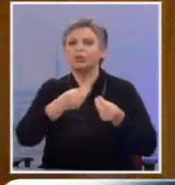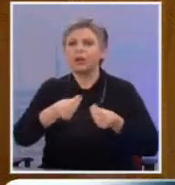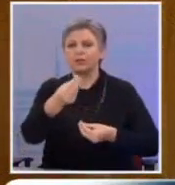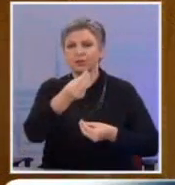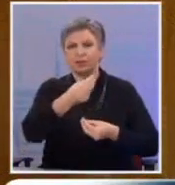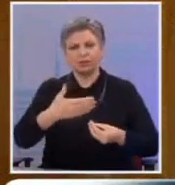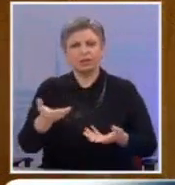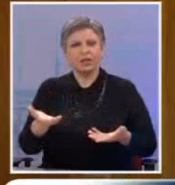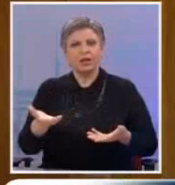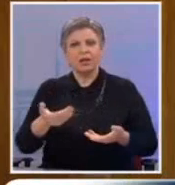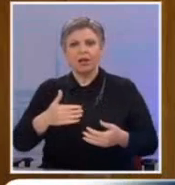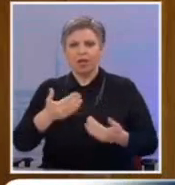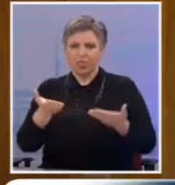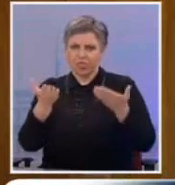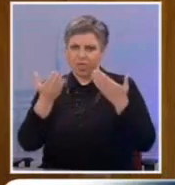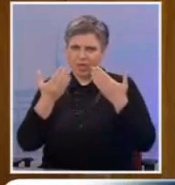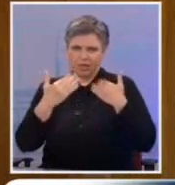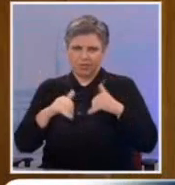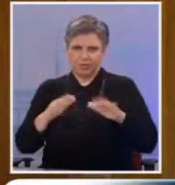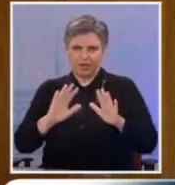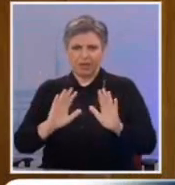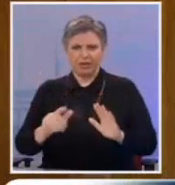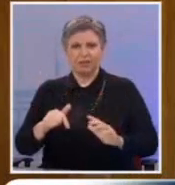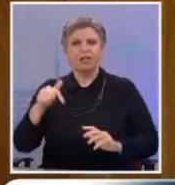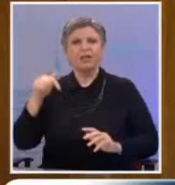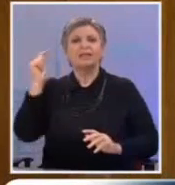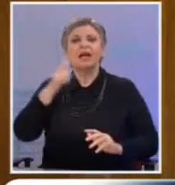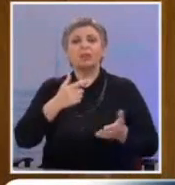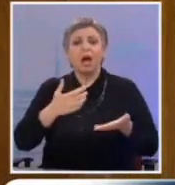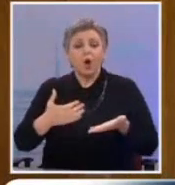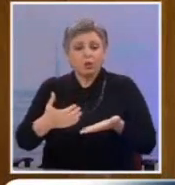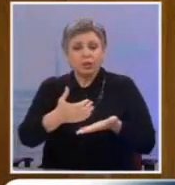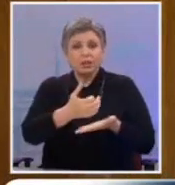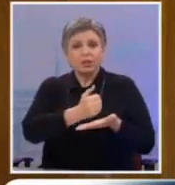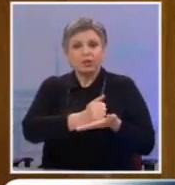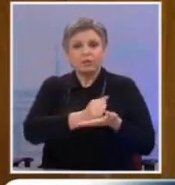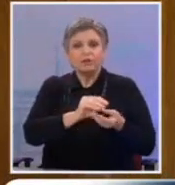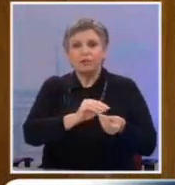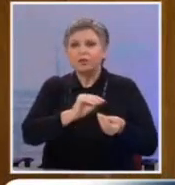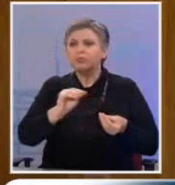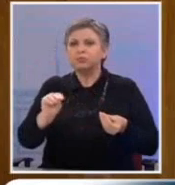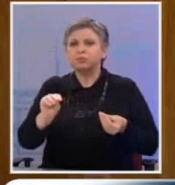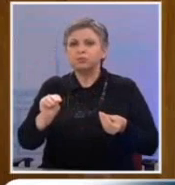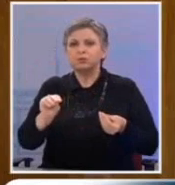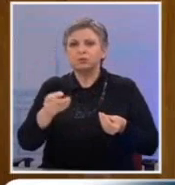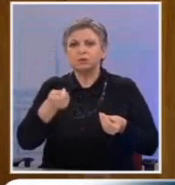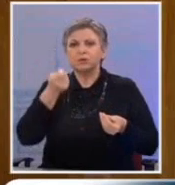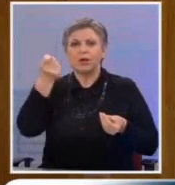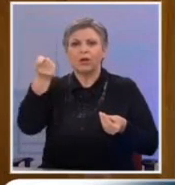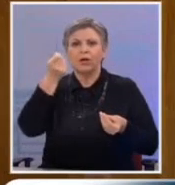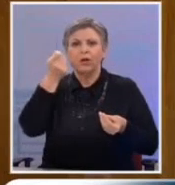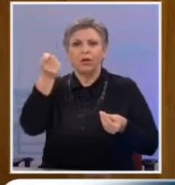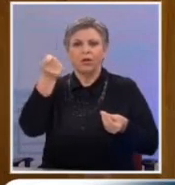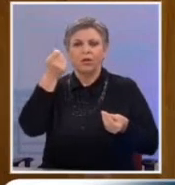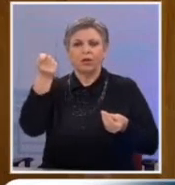τα πλεονάσματα, τα όποια πλεονάσματα, να διατεθούν εξ ολοκλήρου για την εξυπηρέτηση του χρέους, του παλιού χρέους,